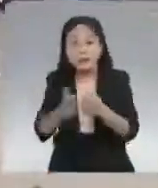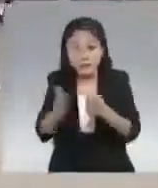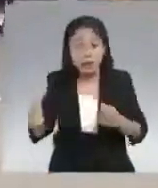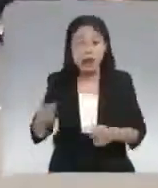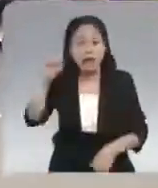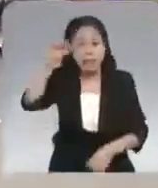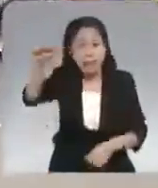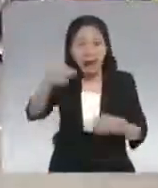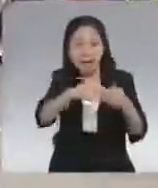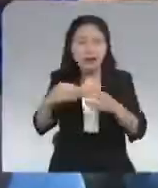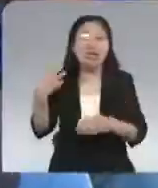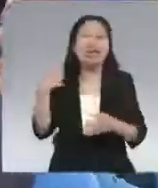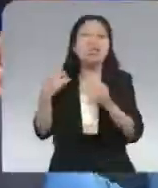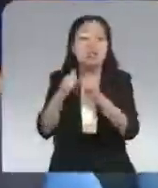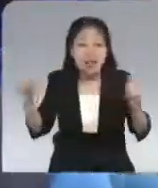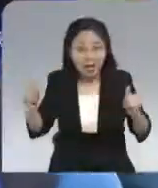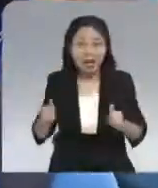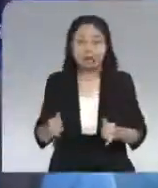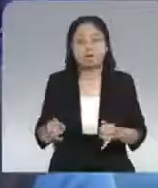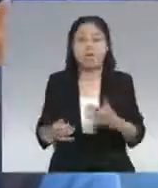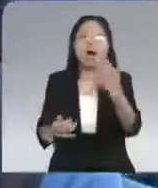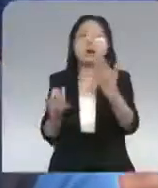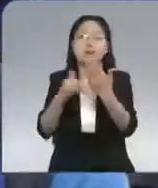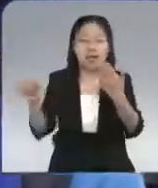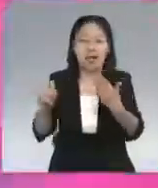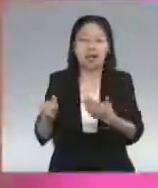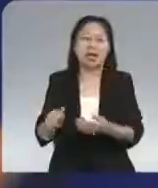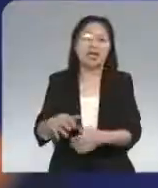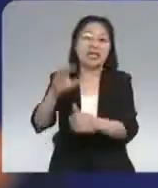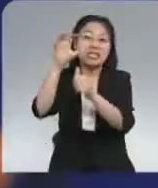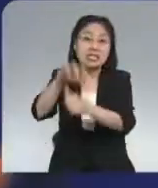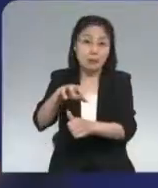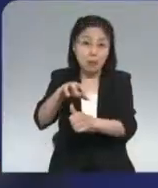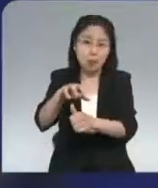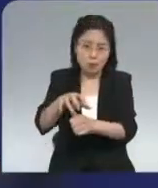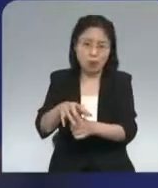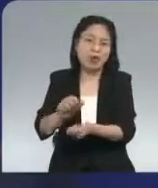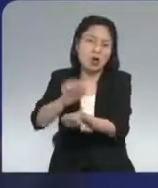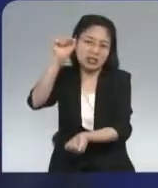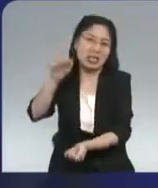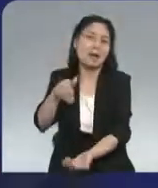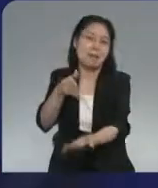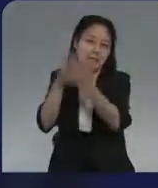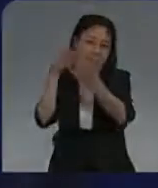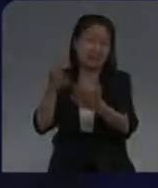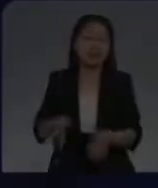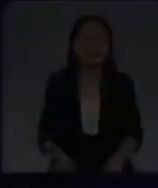du fait qu'ils ont annoncé leur intention de participer à l'investigation de la police.